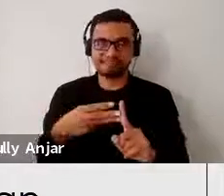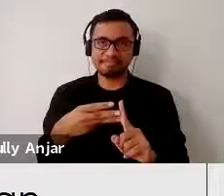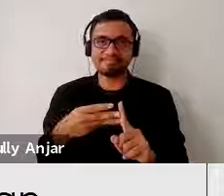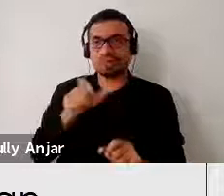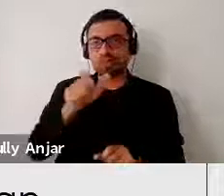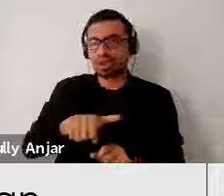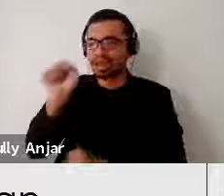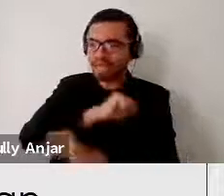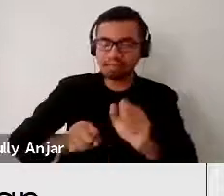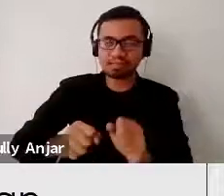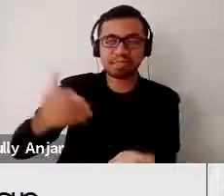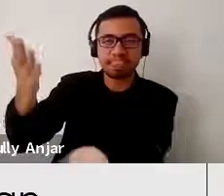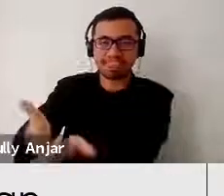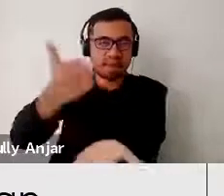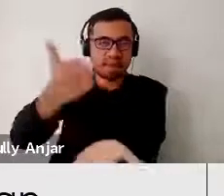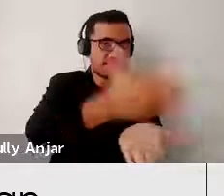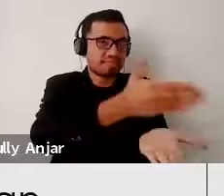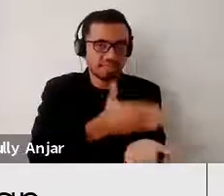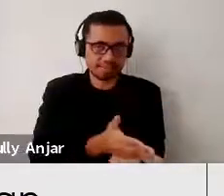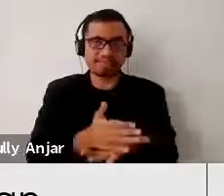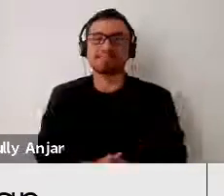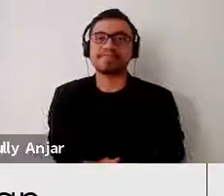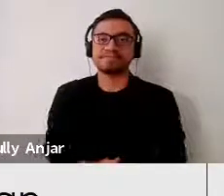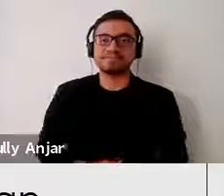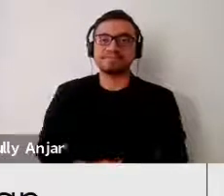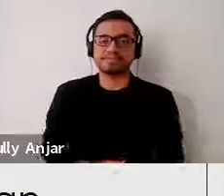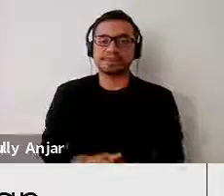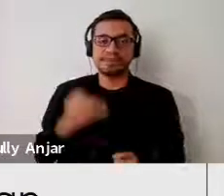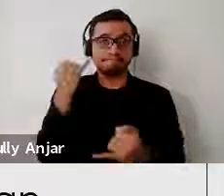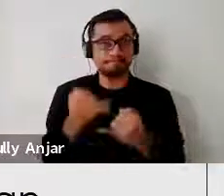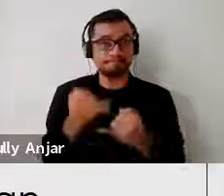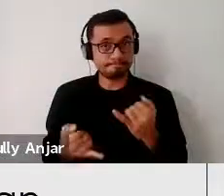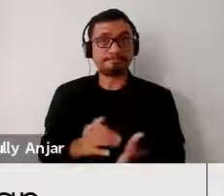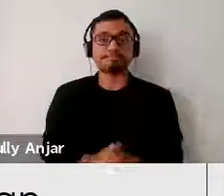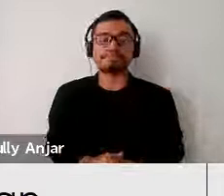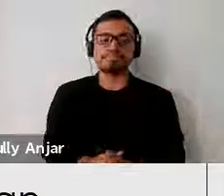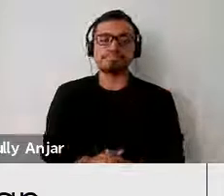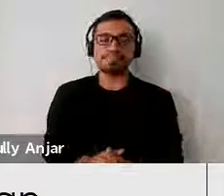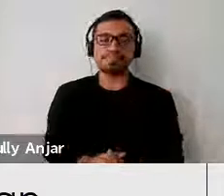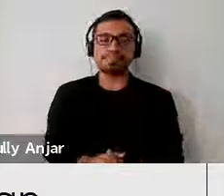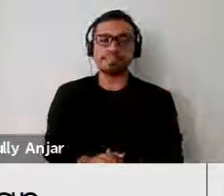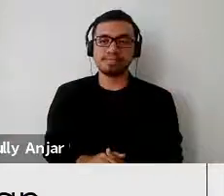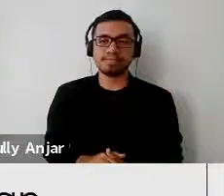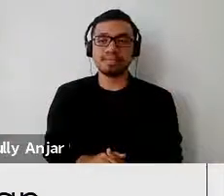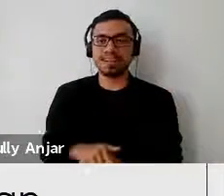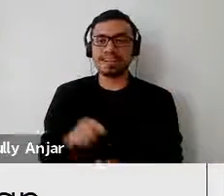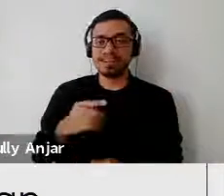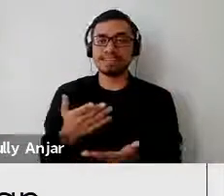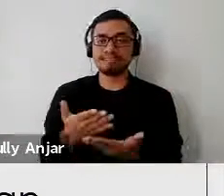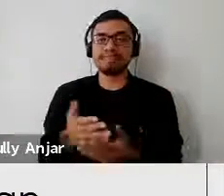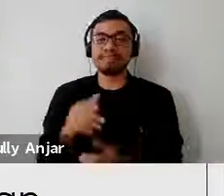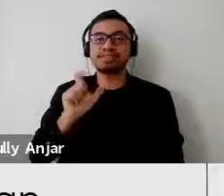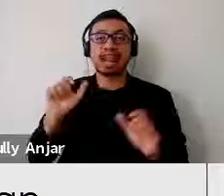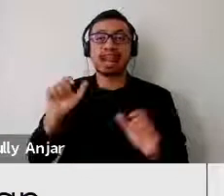Dan terakhir, saya ingin sampaikan bahwa ternyata setelah adanya new normal ini,